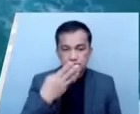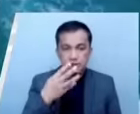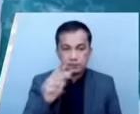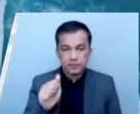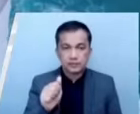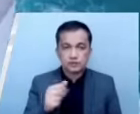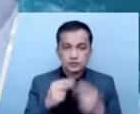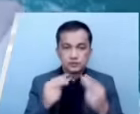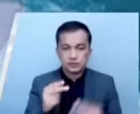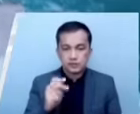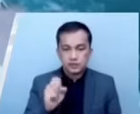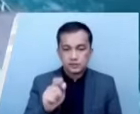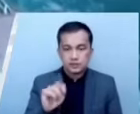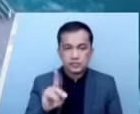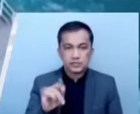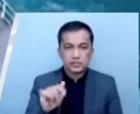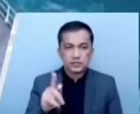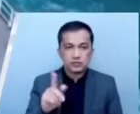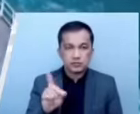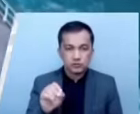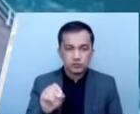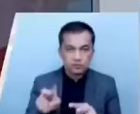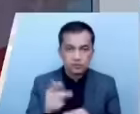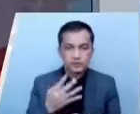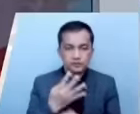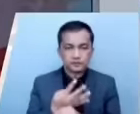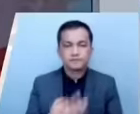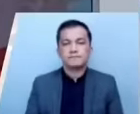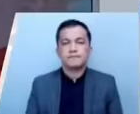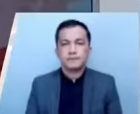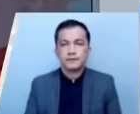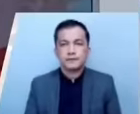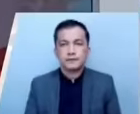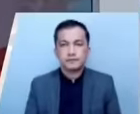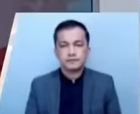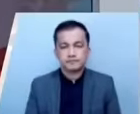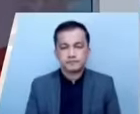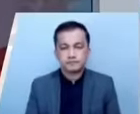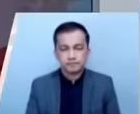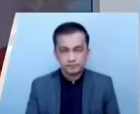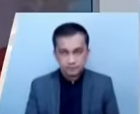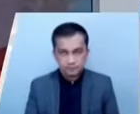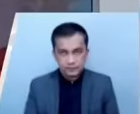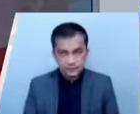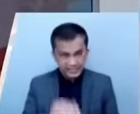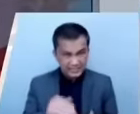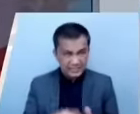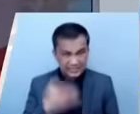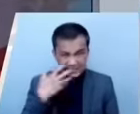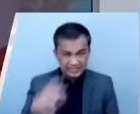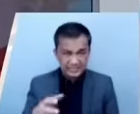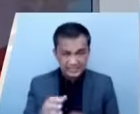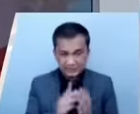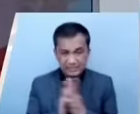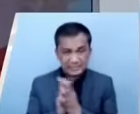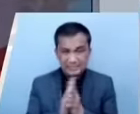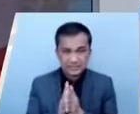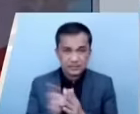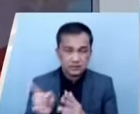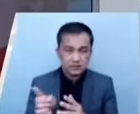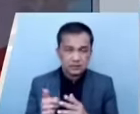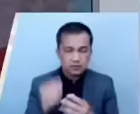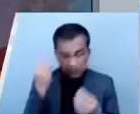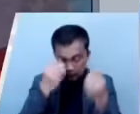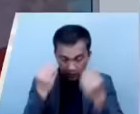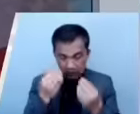Sandra Aguinaldo nakatutok, 24 oras. Sa gitna ng init at siksikan, nahilo at